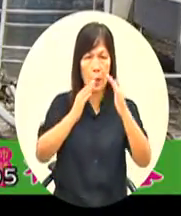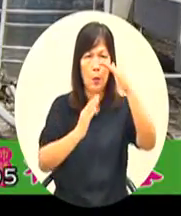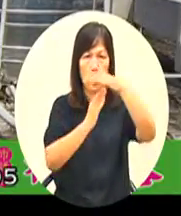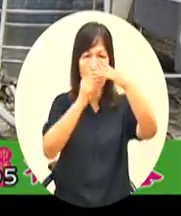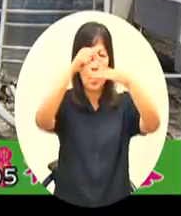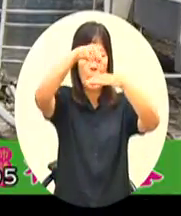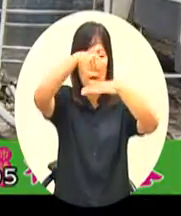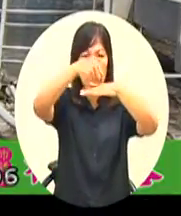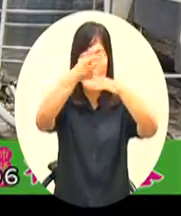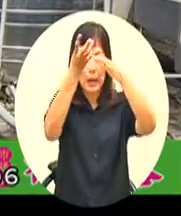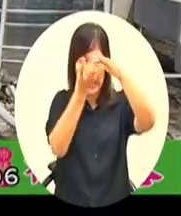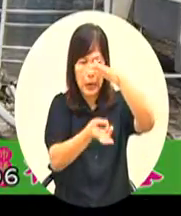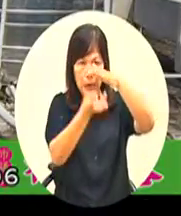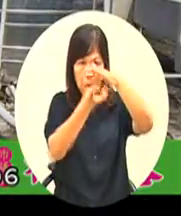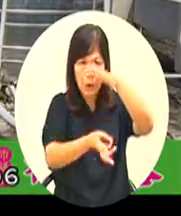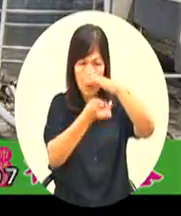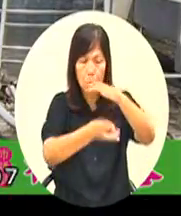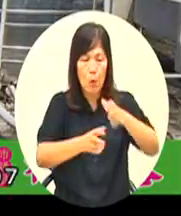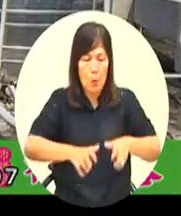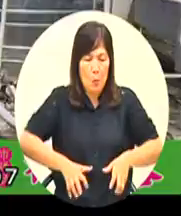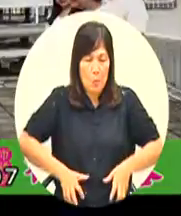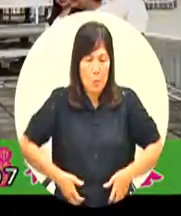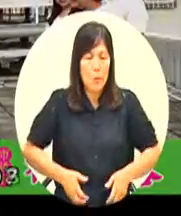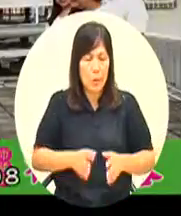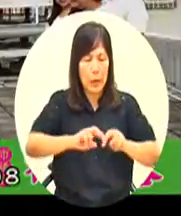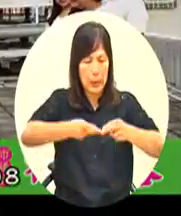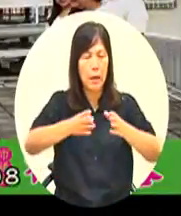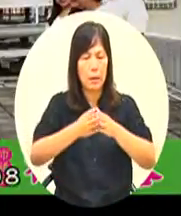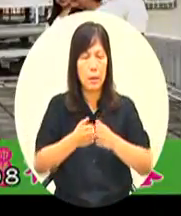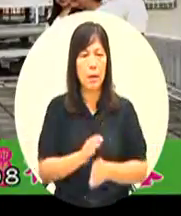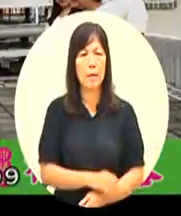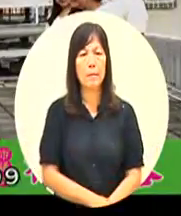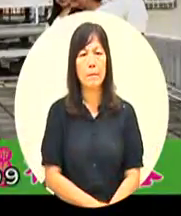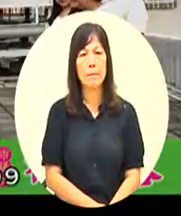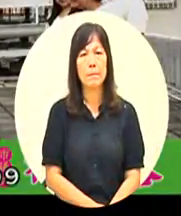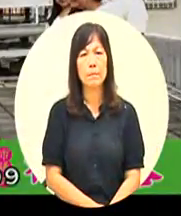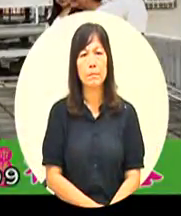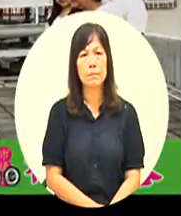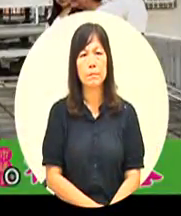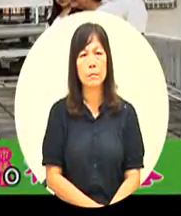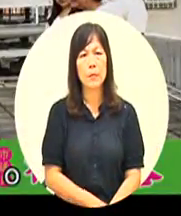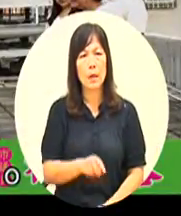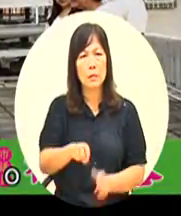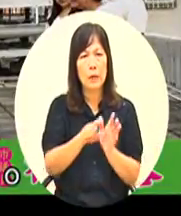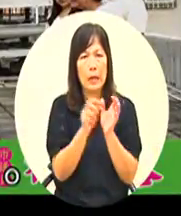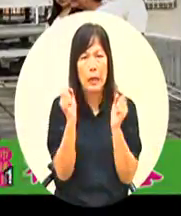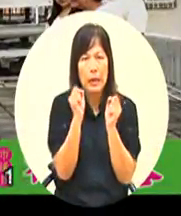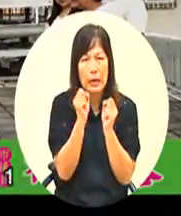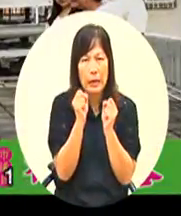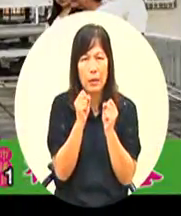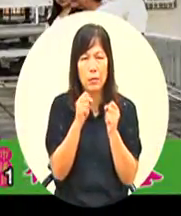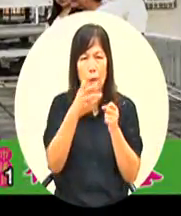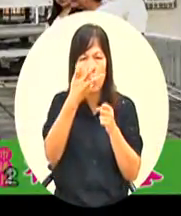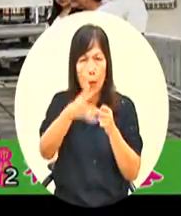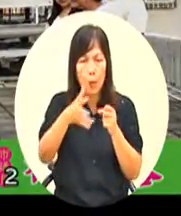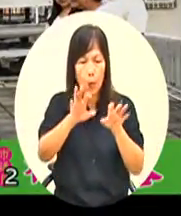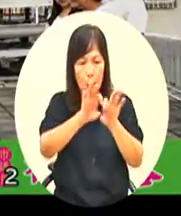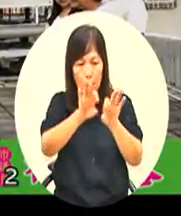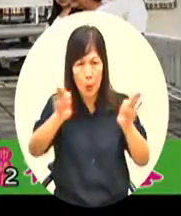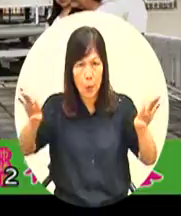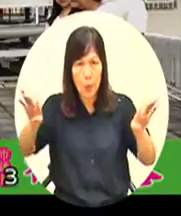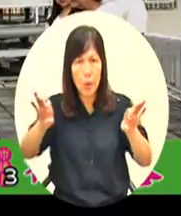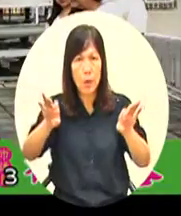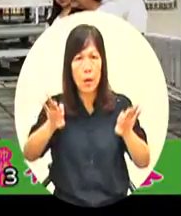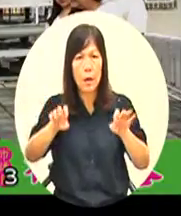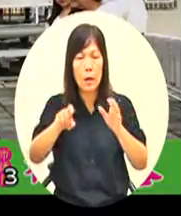这个漏水真的是急需要去做个改善哦。因为以这些冷却的水管哈、